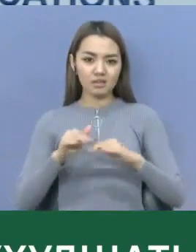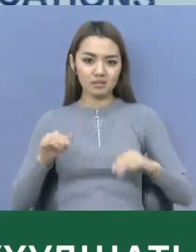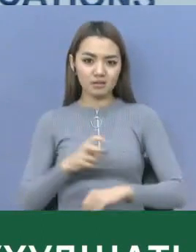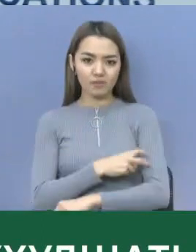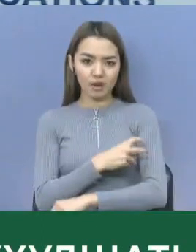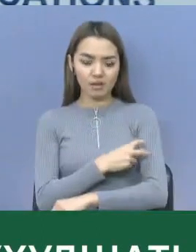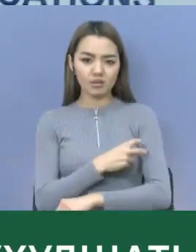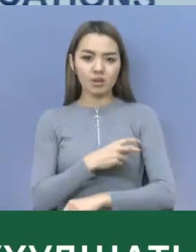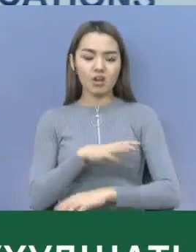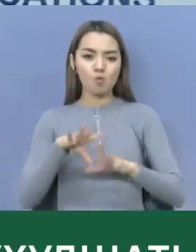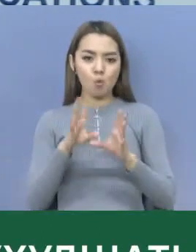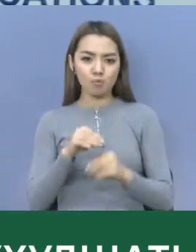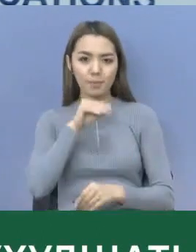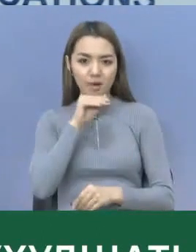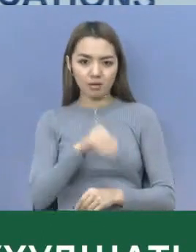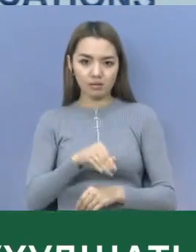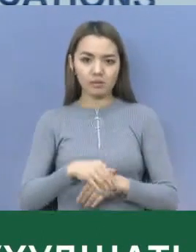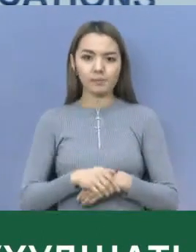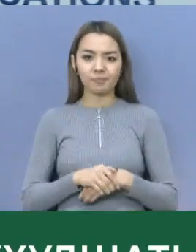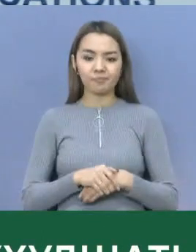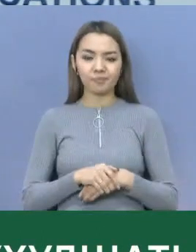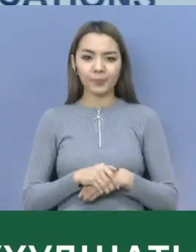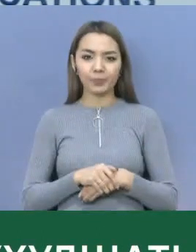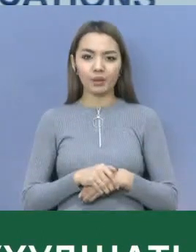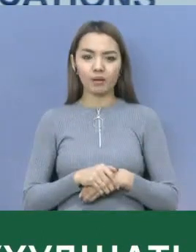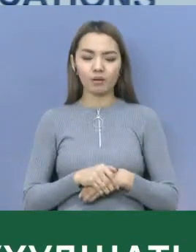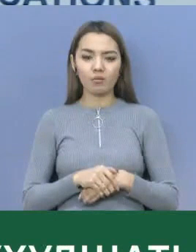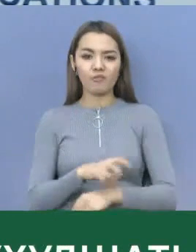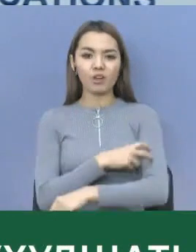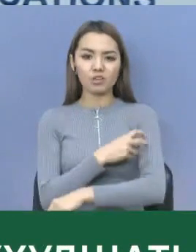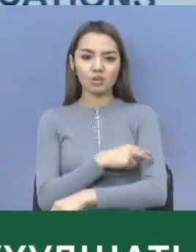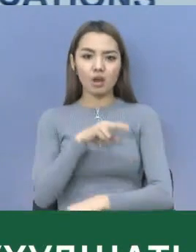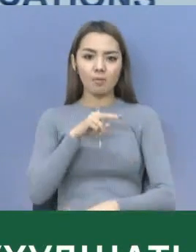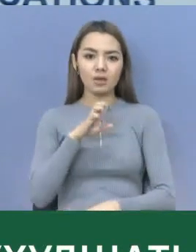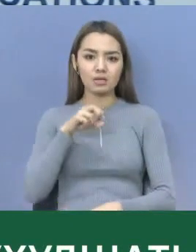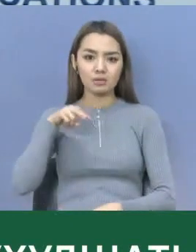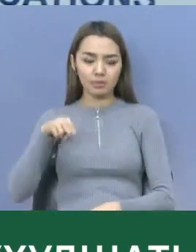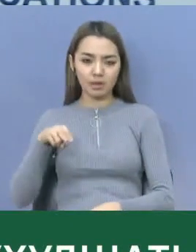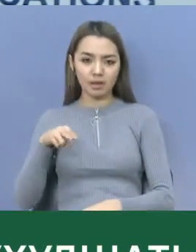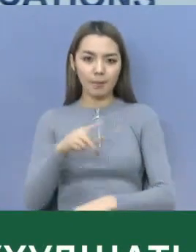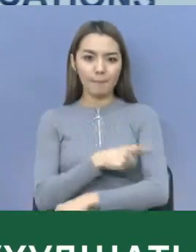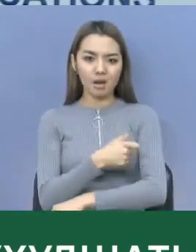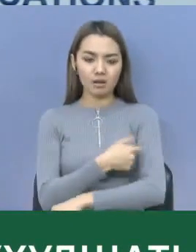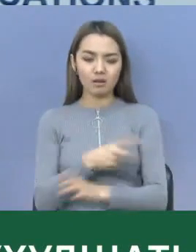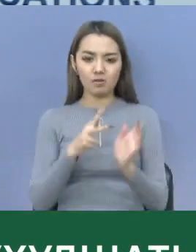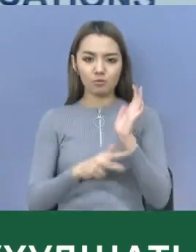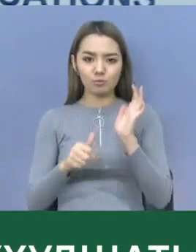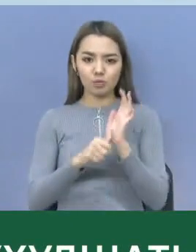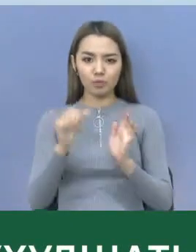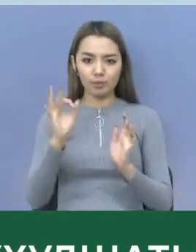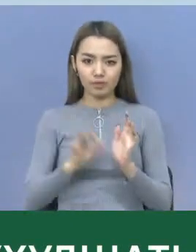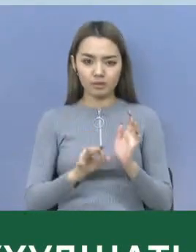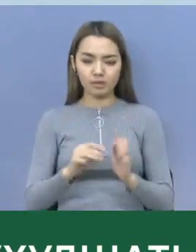врачи общей практики. Вот. Комплектация врачей ПМСП в поликлиниках составляет